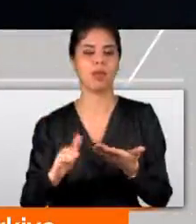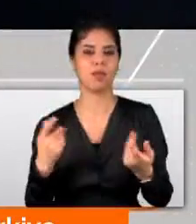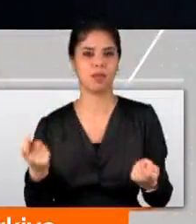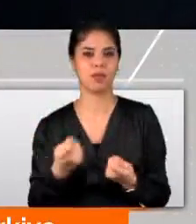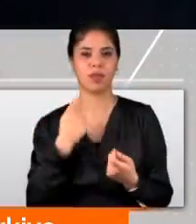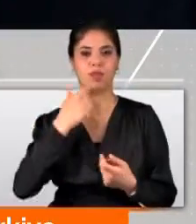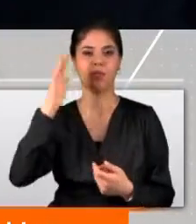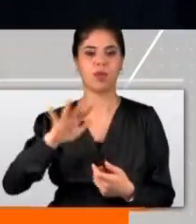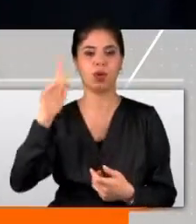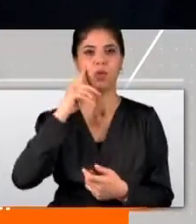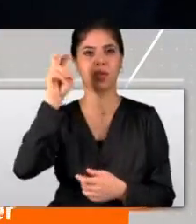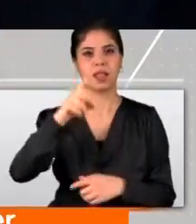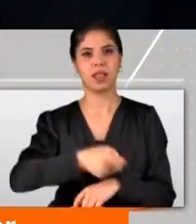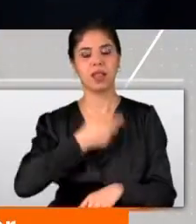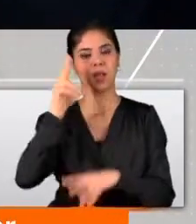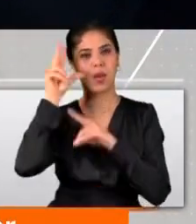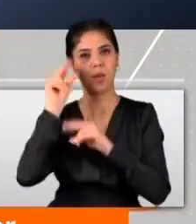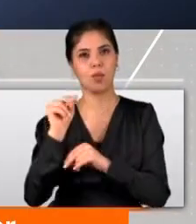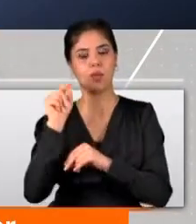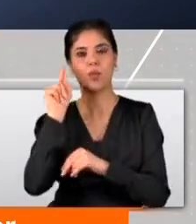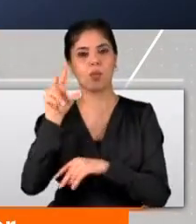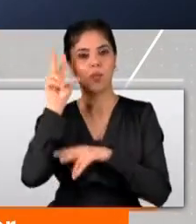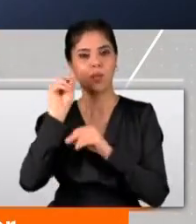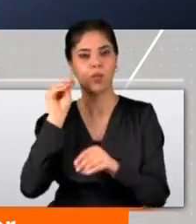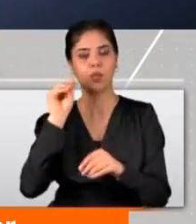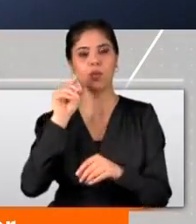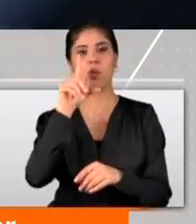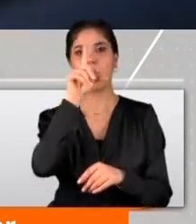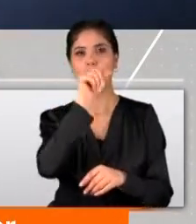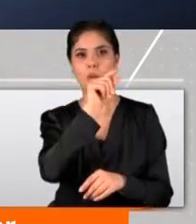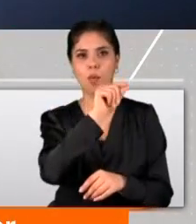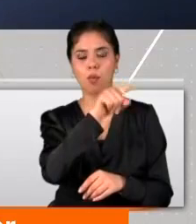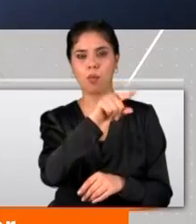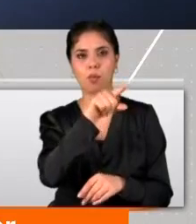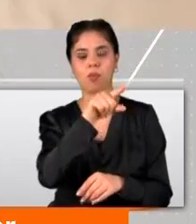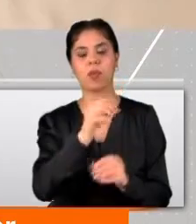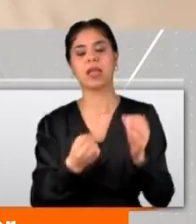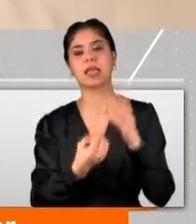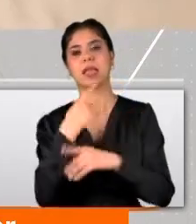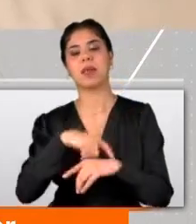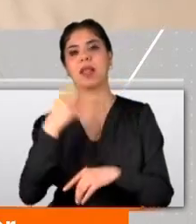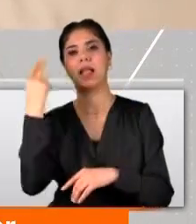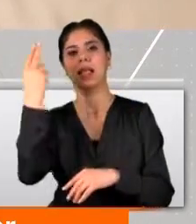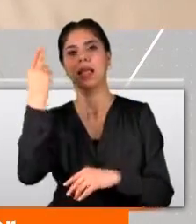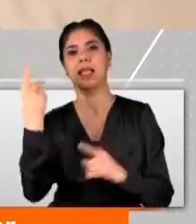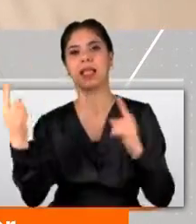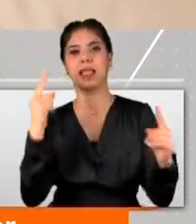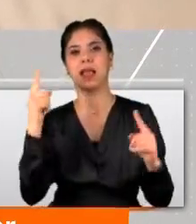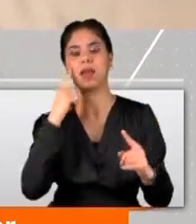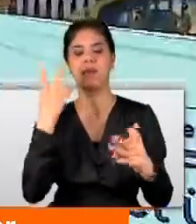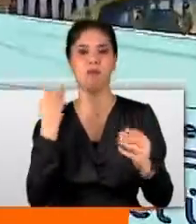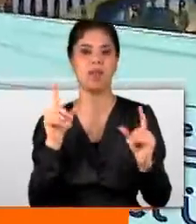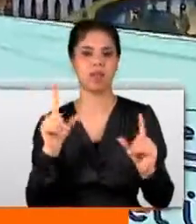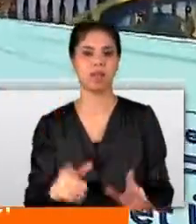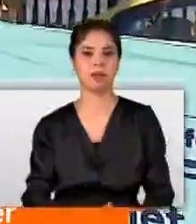yetişkinler için en az 8 saatlik uyku ve bu uykunun saat 11 ile sabah 7.00 Arasında 8 arasında olması